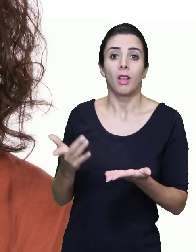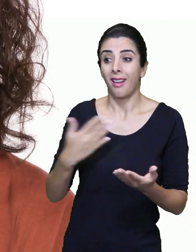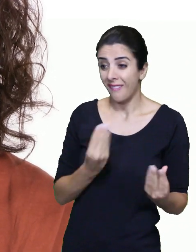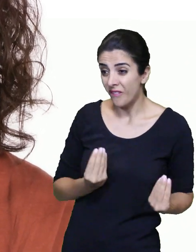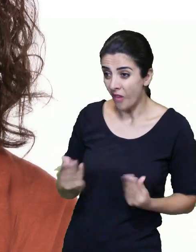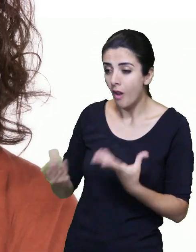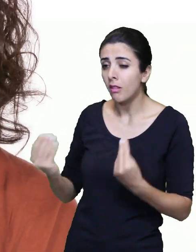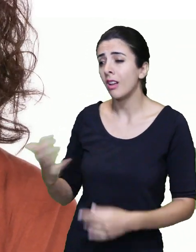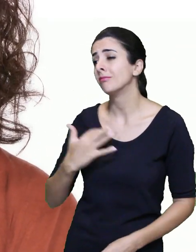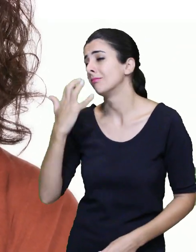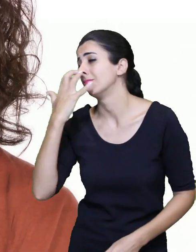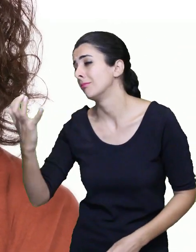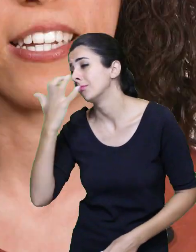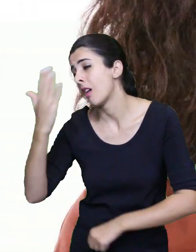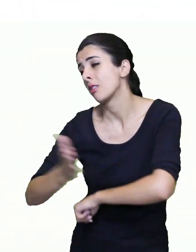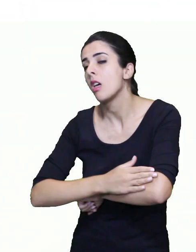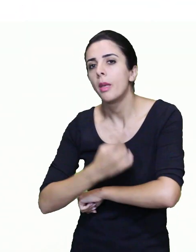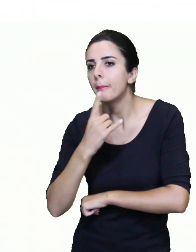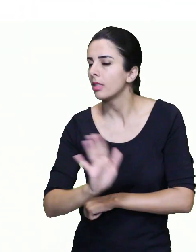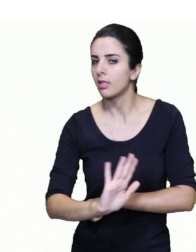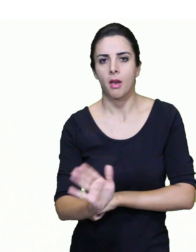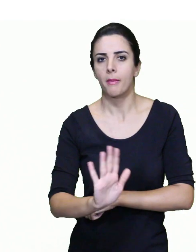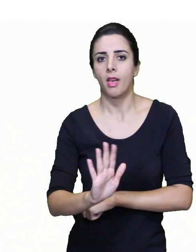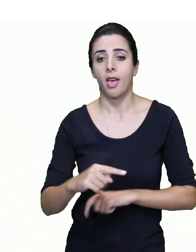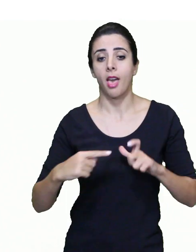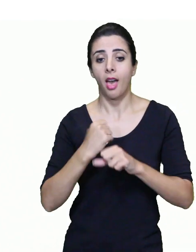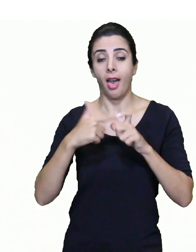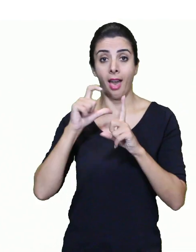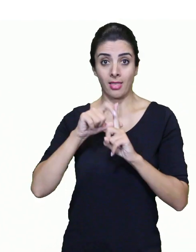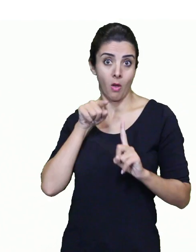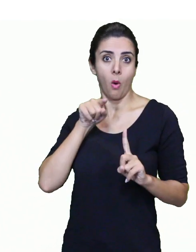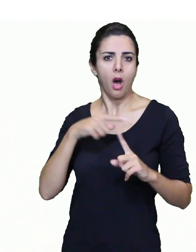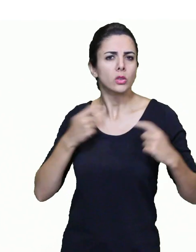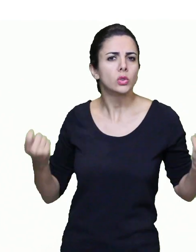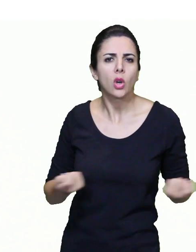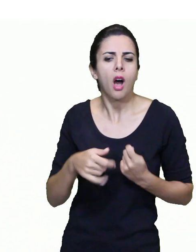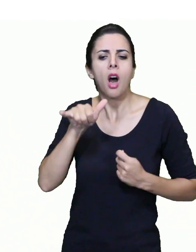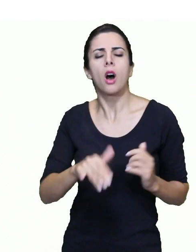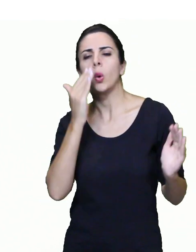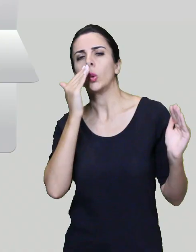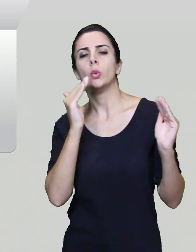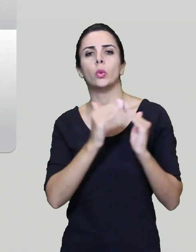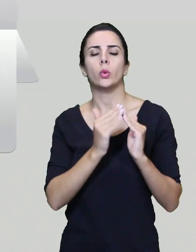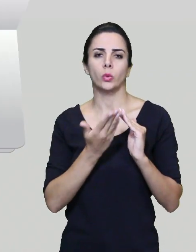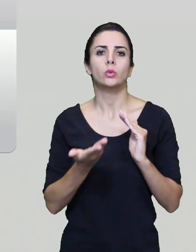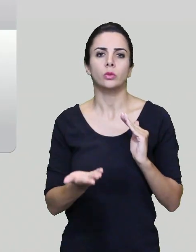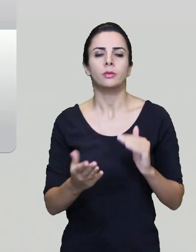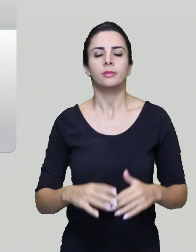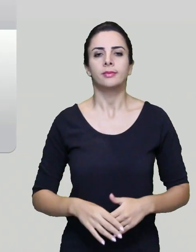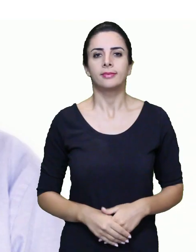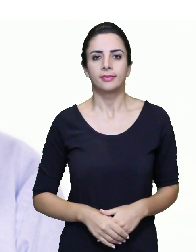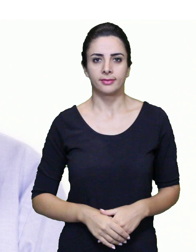sağlanması bir lütuf değildir kesinlikle. Ege'de'nin bütün çalışmaları hak temellilik üzerine... Latin ve brey